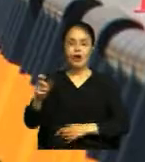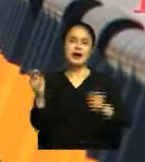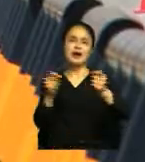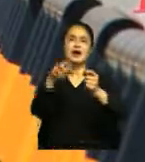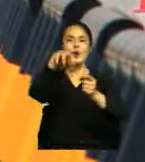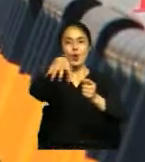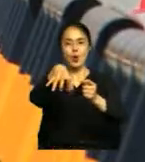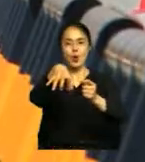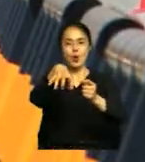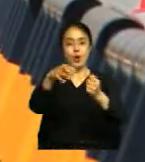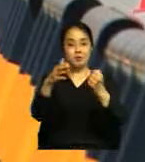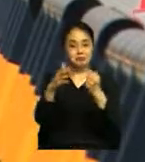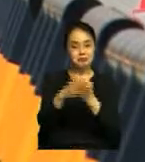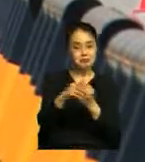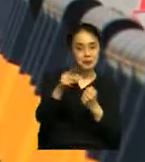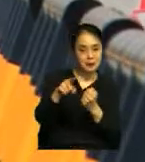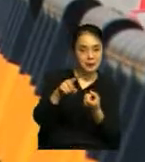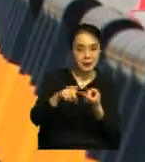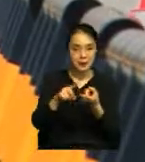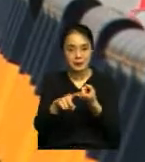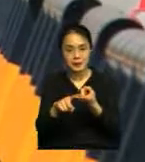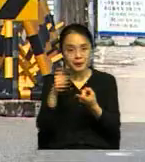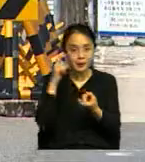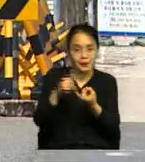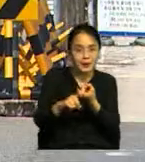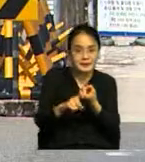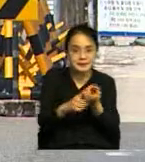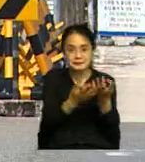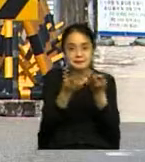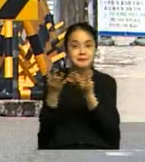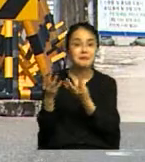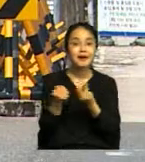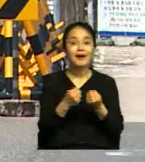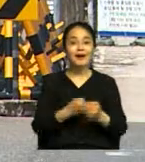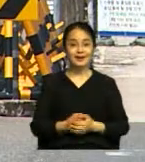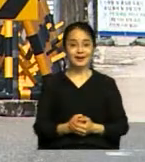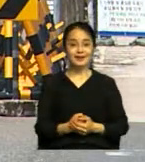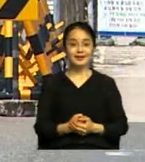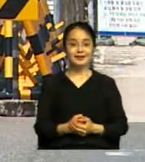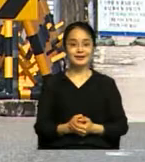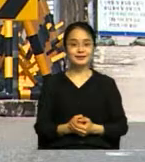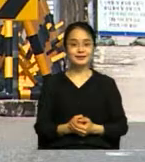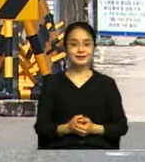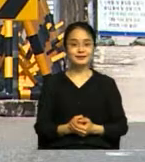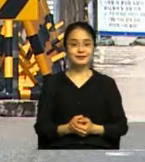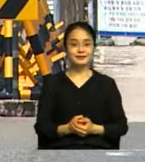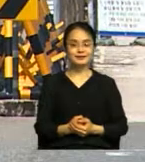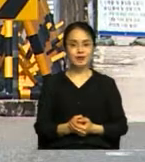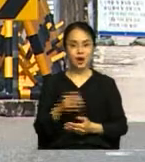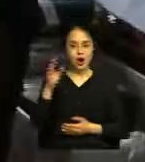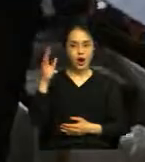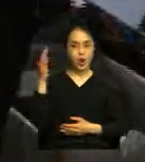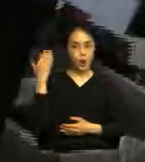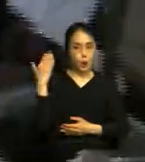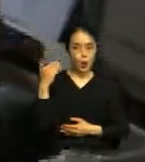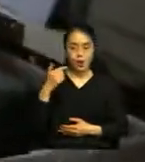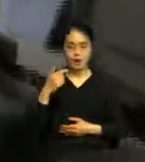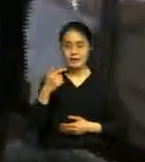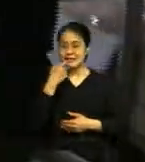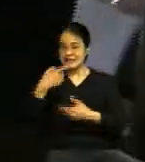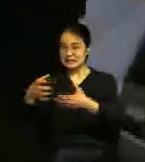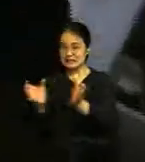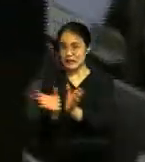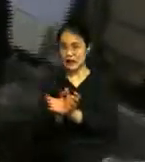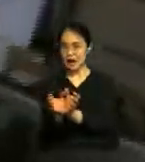하지만 지난 총선에서 두석의 국회의원을 민주당이 싹쓸이하는 등 보수 기반이 흔들리고 있습니다. 여당의